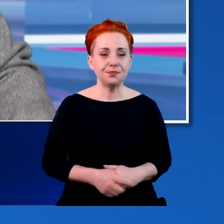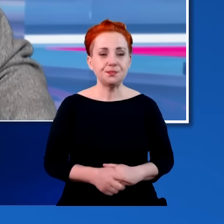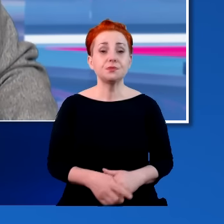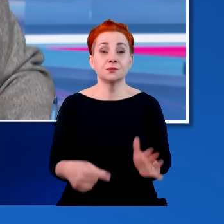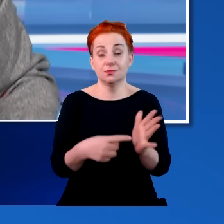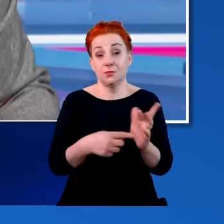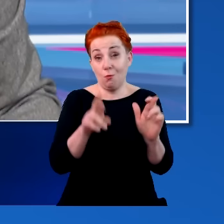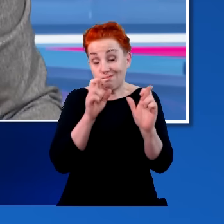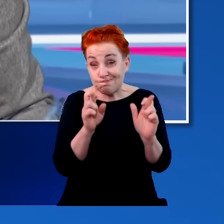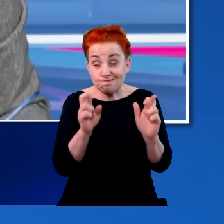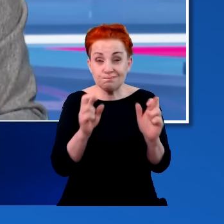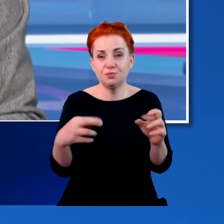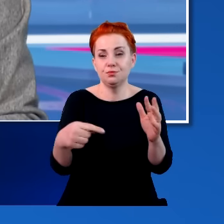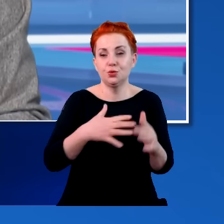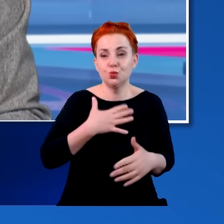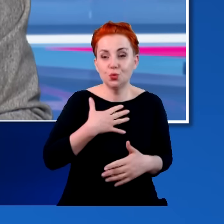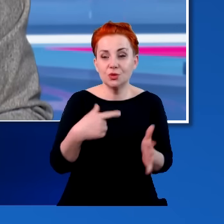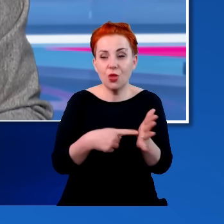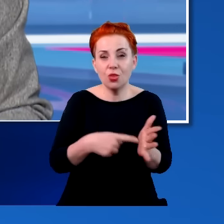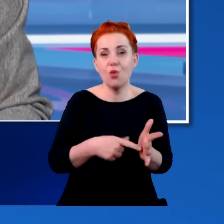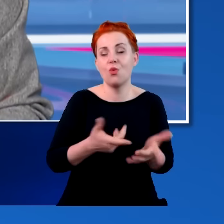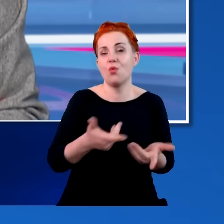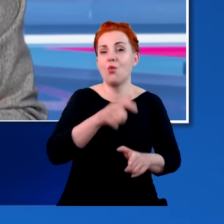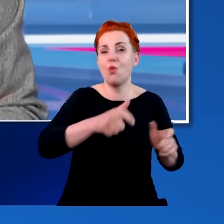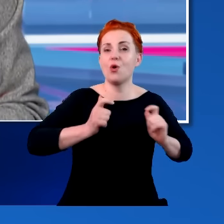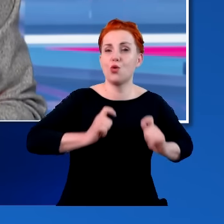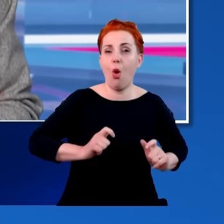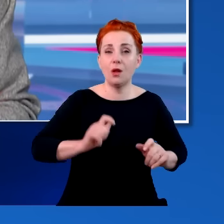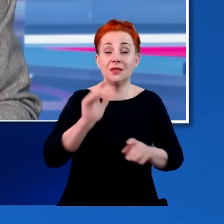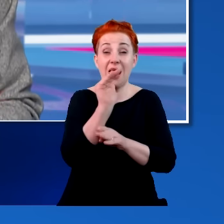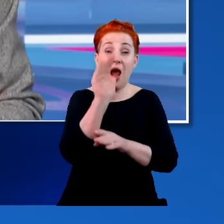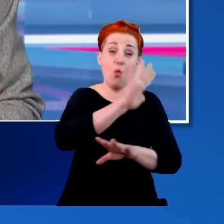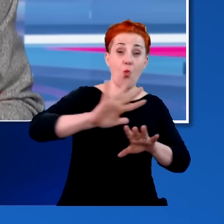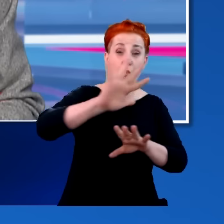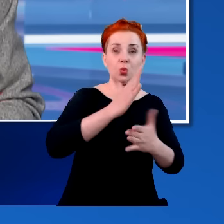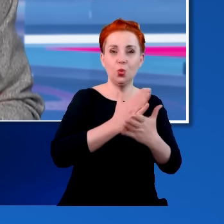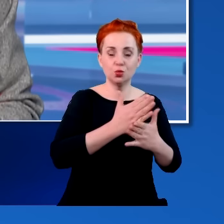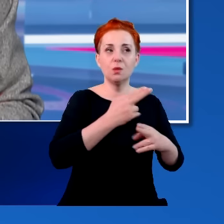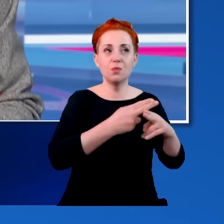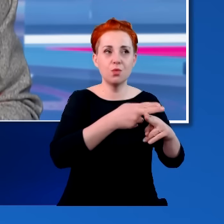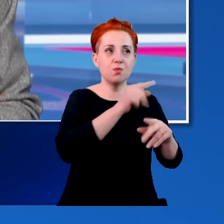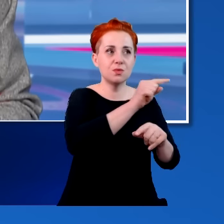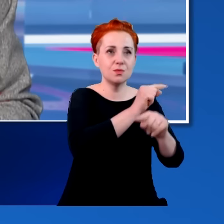tak? Wydaje mi się, że to rolnicy na zachodzie też pomału zaczynają